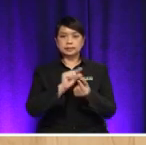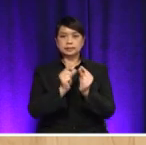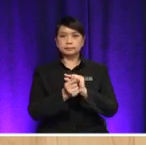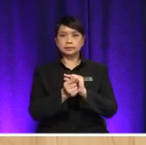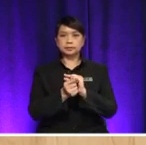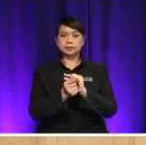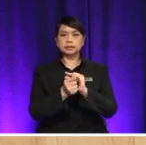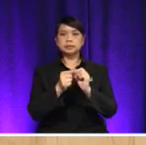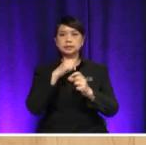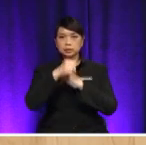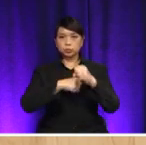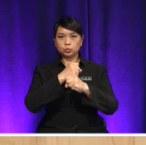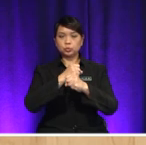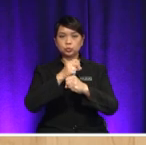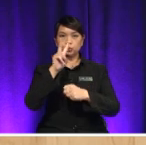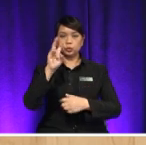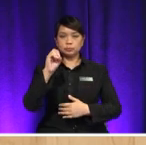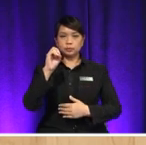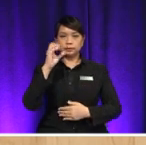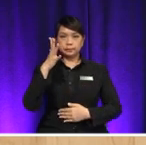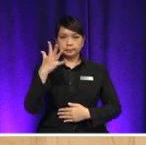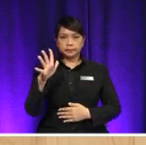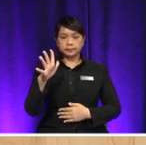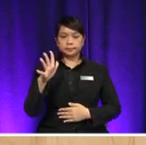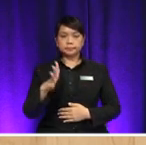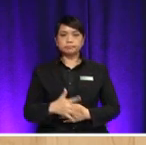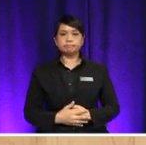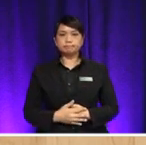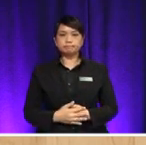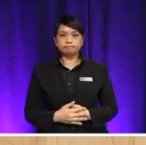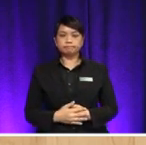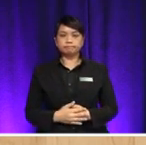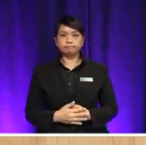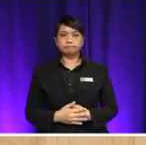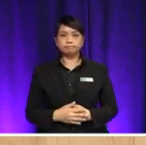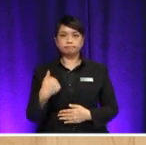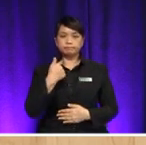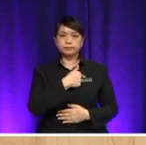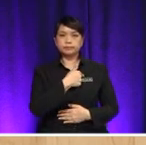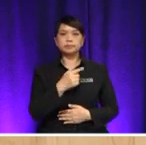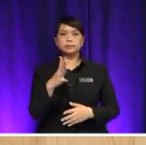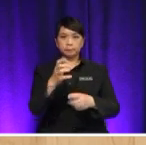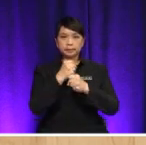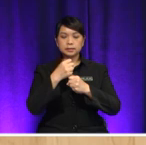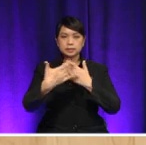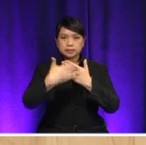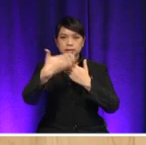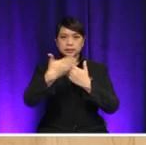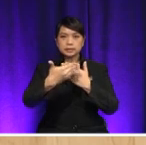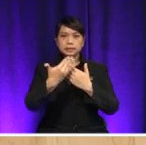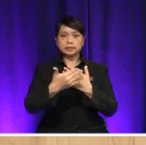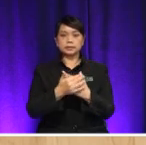Oke kalau event tengok kayak situ secara algibra Oke kita dapat permudahkan ya